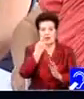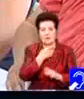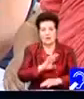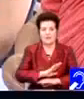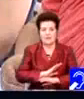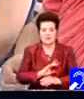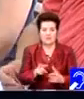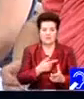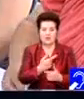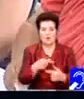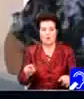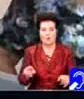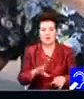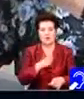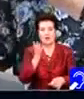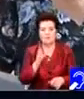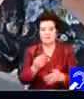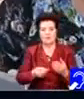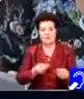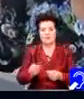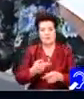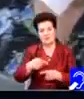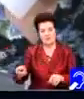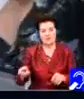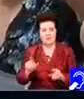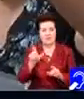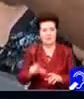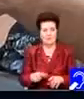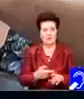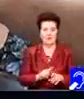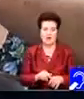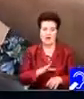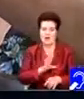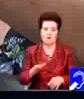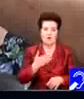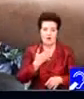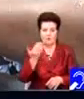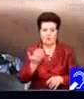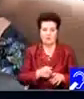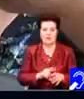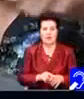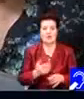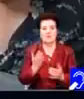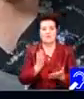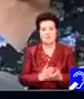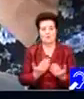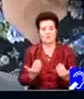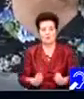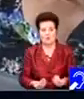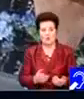decedate sau în unele cazuri cineva se semnase în locul oamenilor care încă nu apucaseră să voteze. În schimb, nu am mai avut